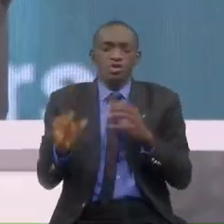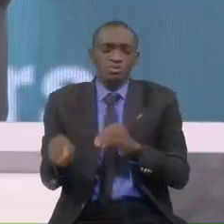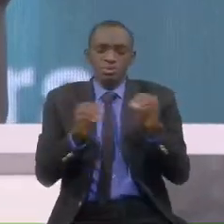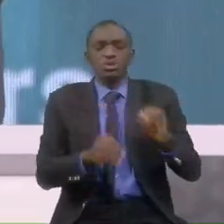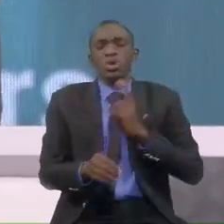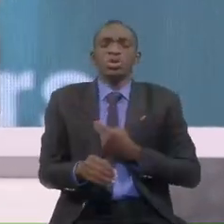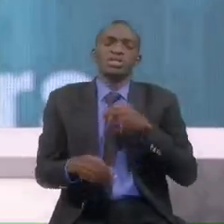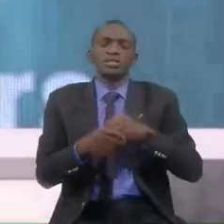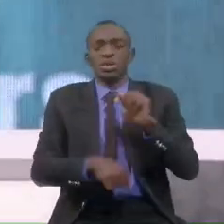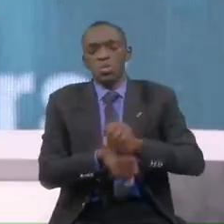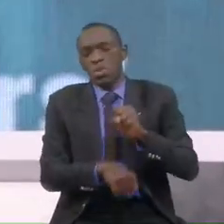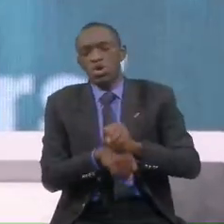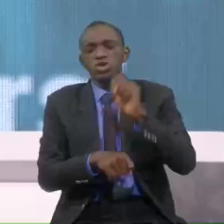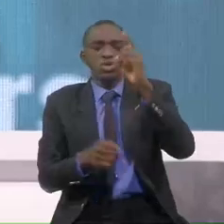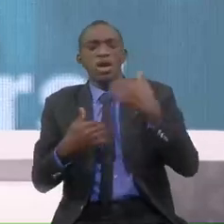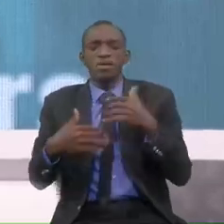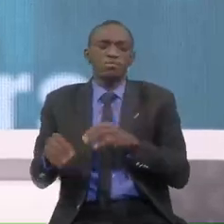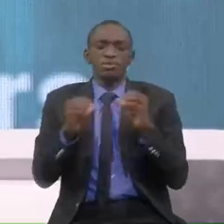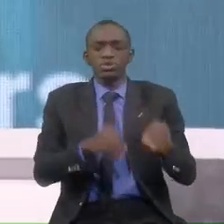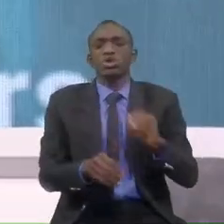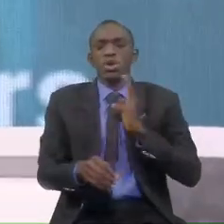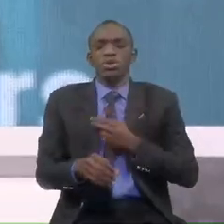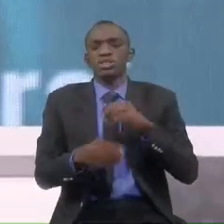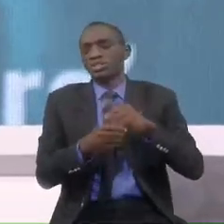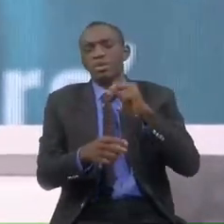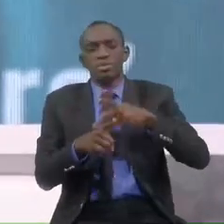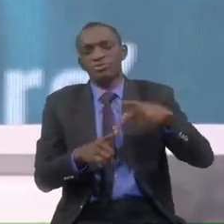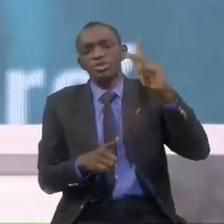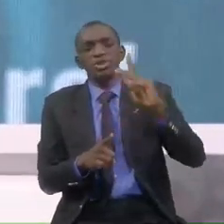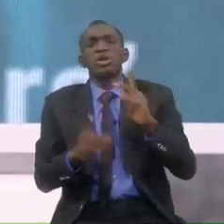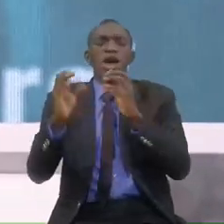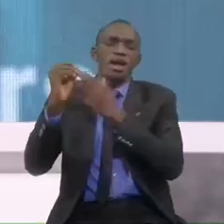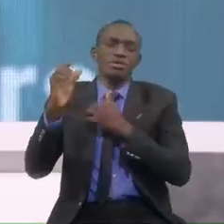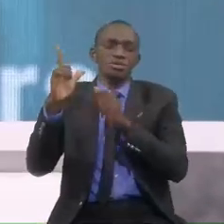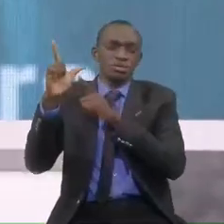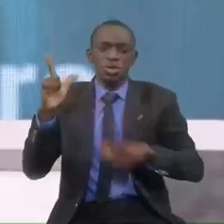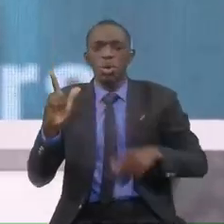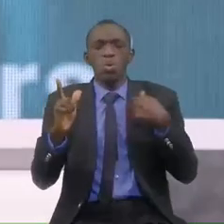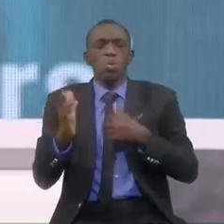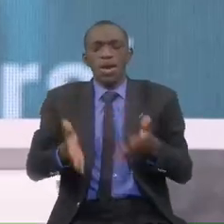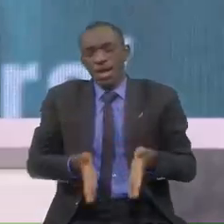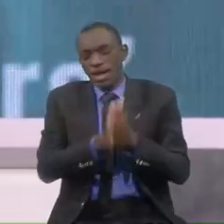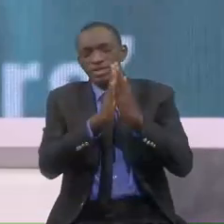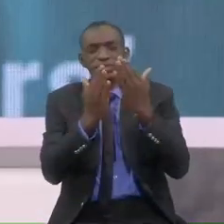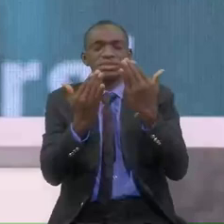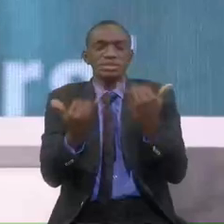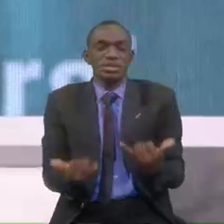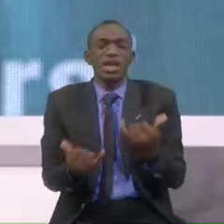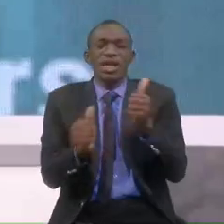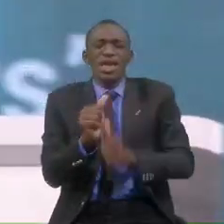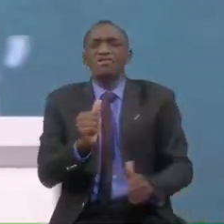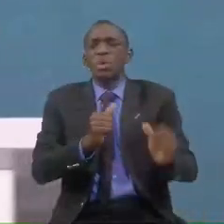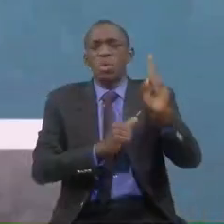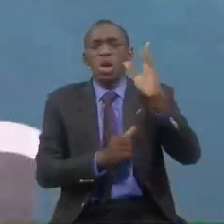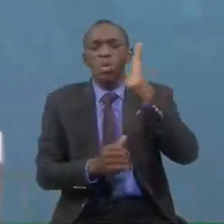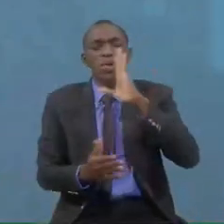as positionnés dans le ministère. Tu nous as placés dans la profession. Et nous demandons que tout le monde